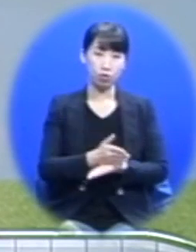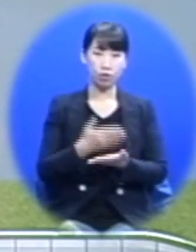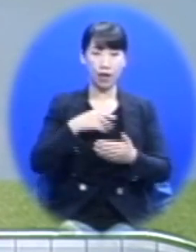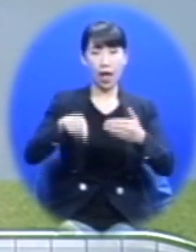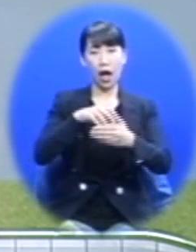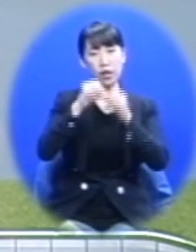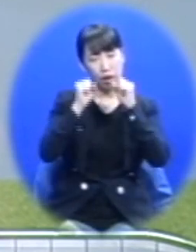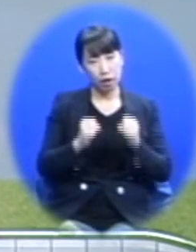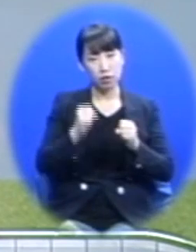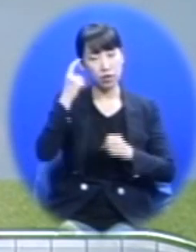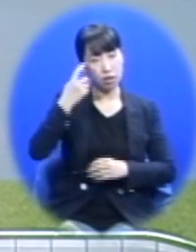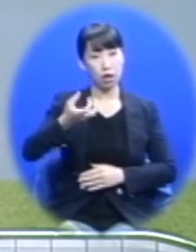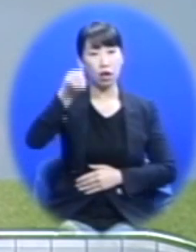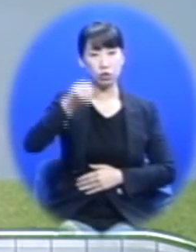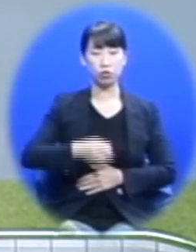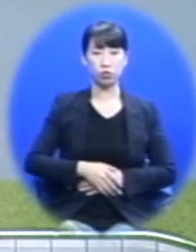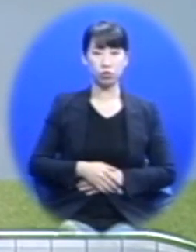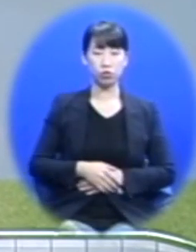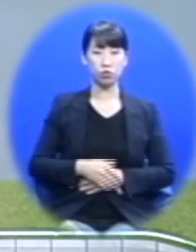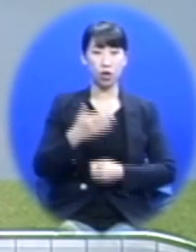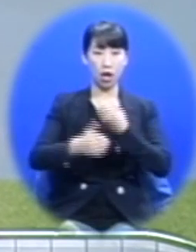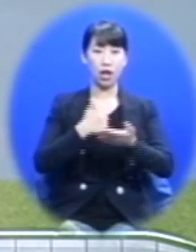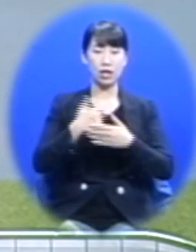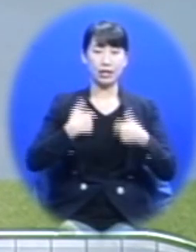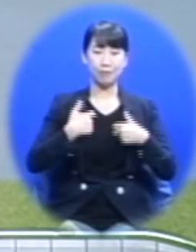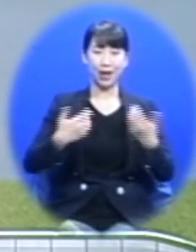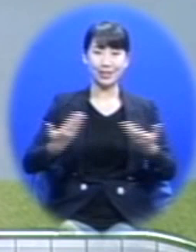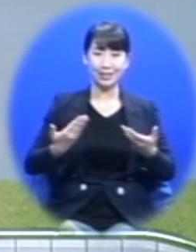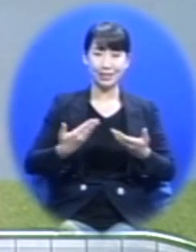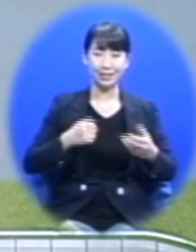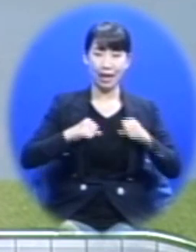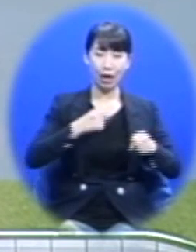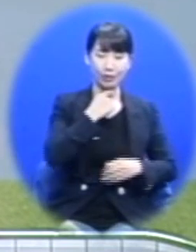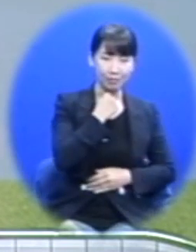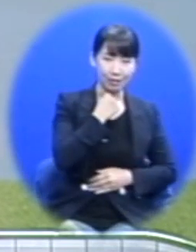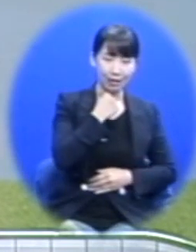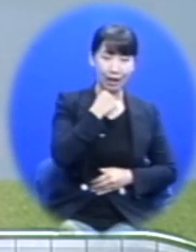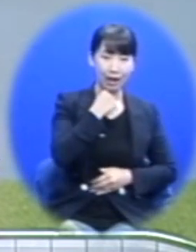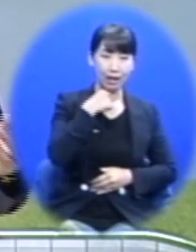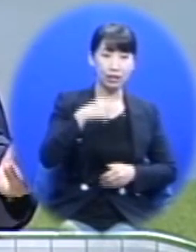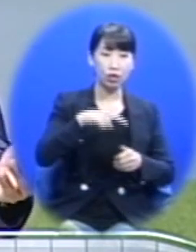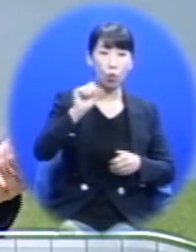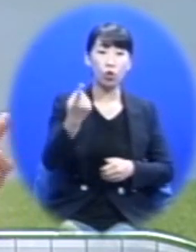하나님이 기뻐하시는 일을 하고 싶다. 이게 도대체 뭐냐 말이에요. 여러분, 우리가 참